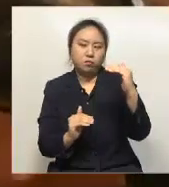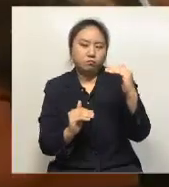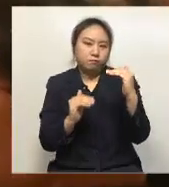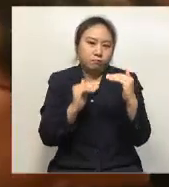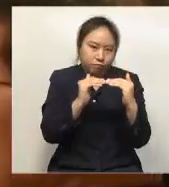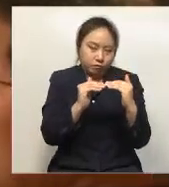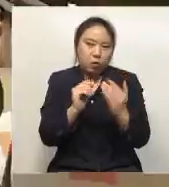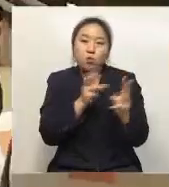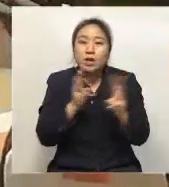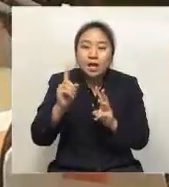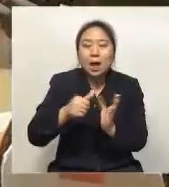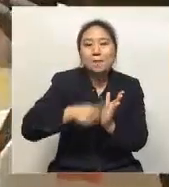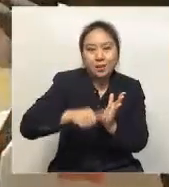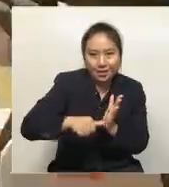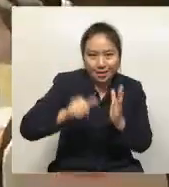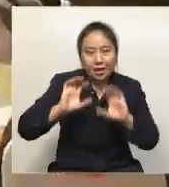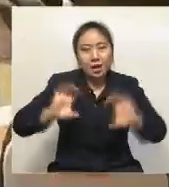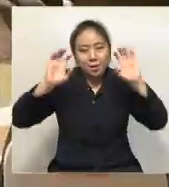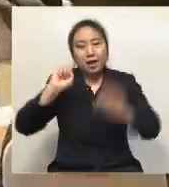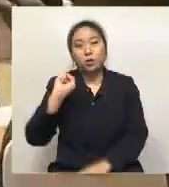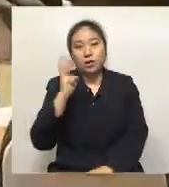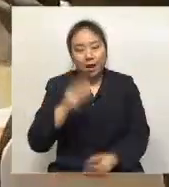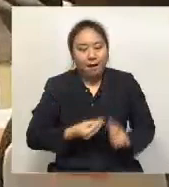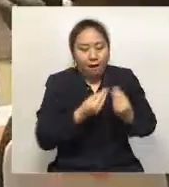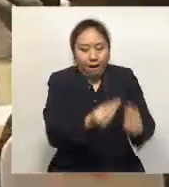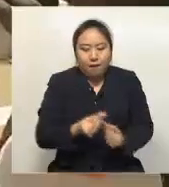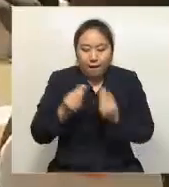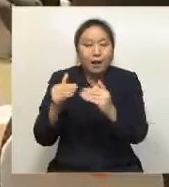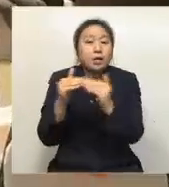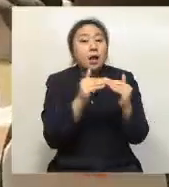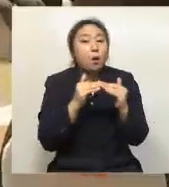าษีและรัฐสวัสดิการแบบเท่าเทียมทั้งชีวิตค่ะ